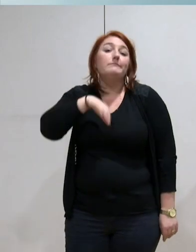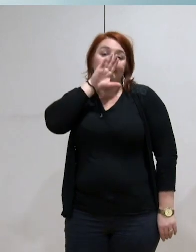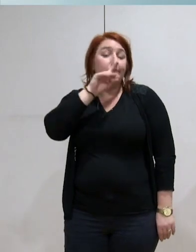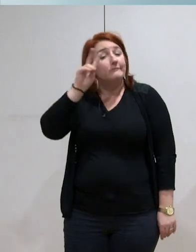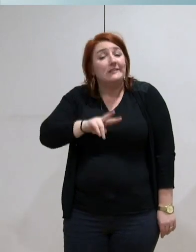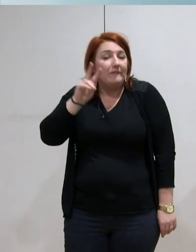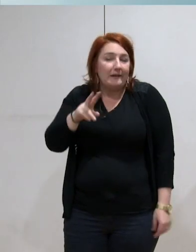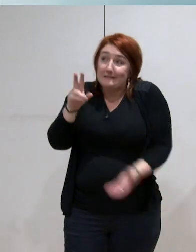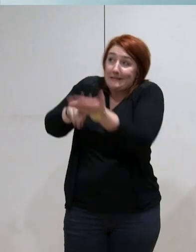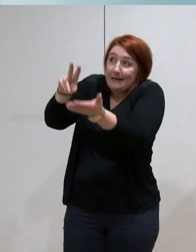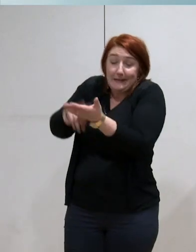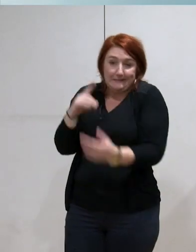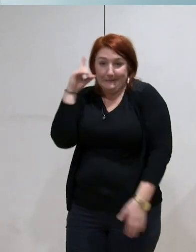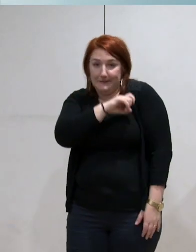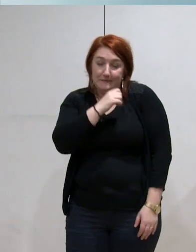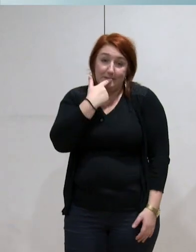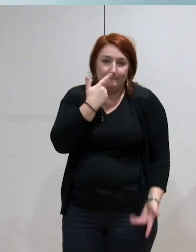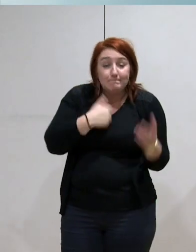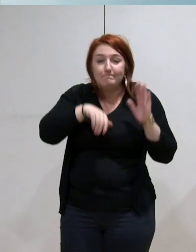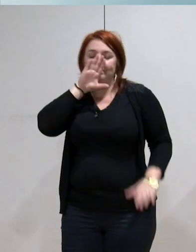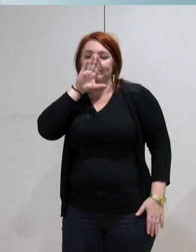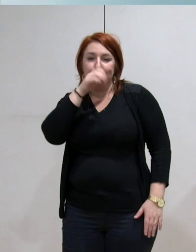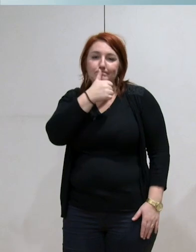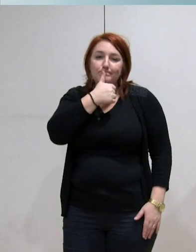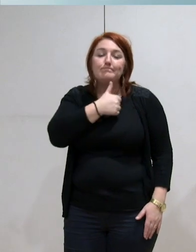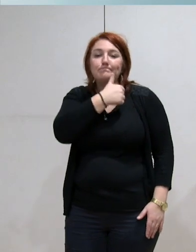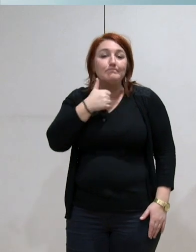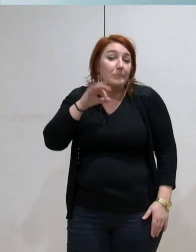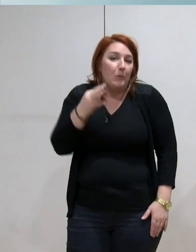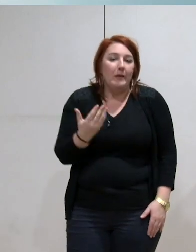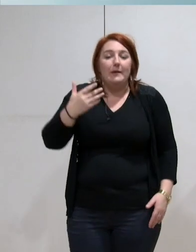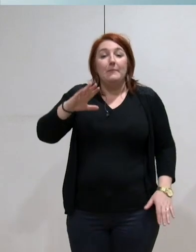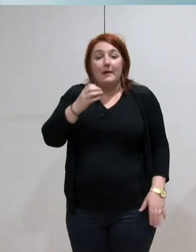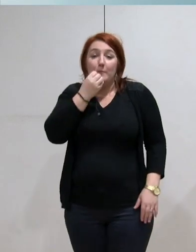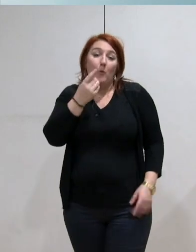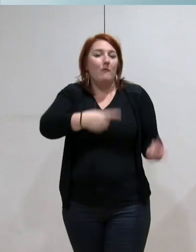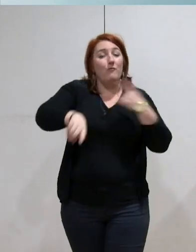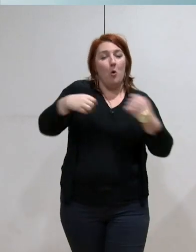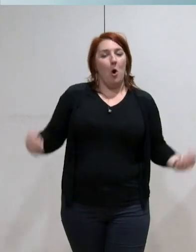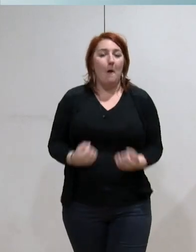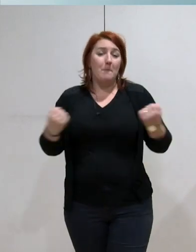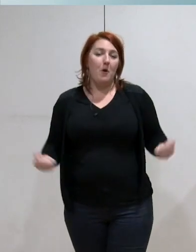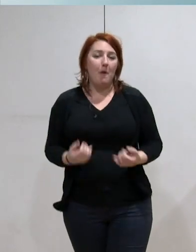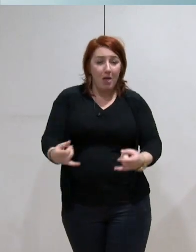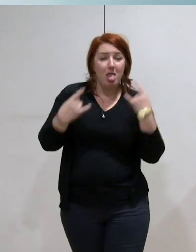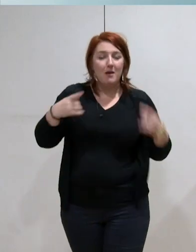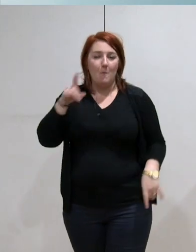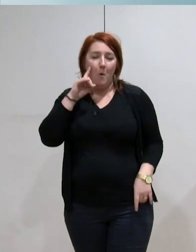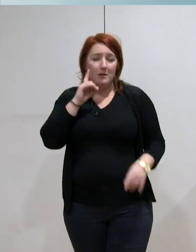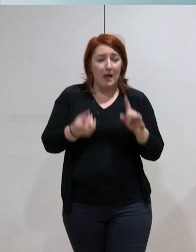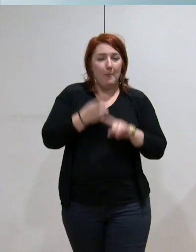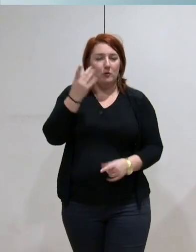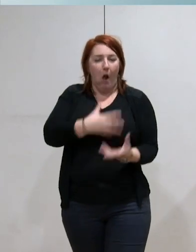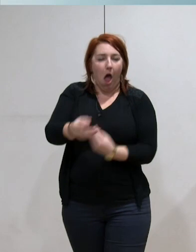difficile elle est douloureuse mais bon il faut détourner l'attention parce que bon vous sentez bien